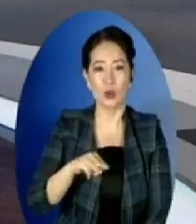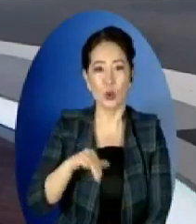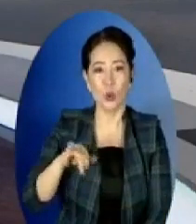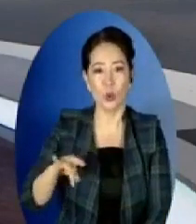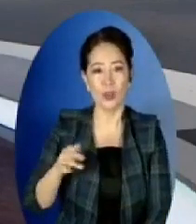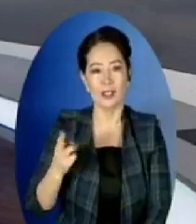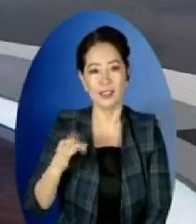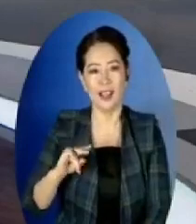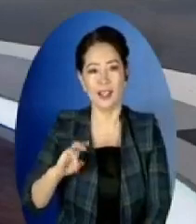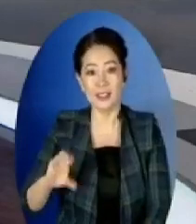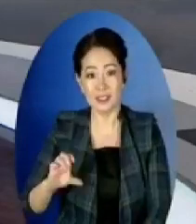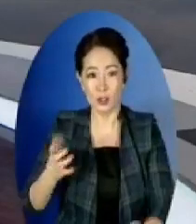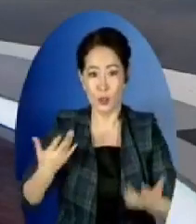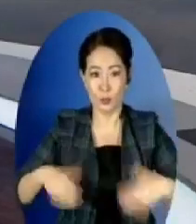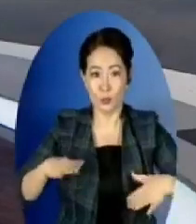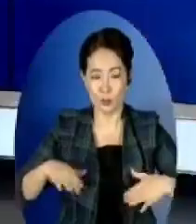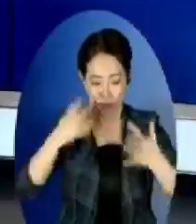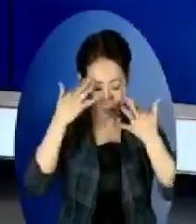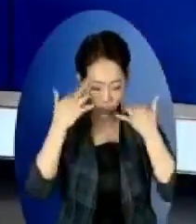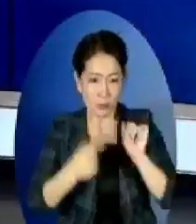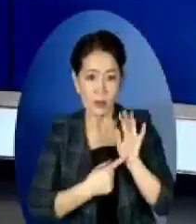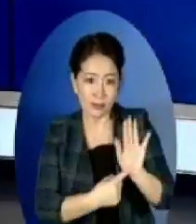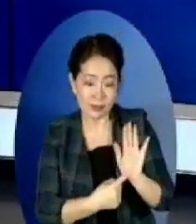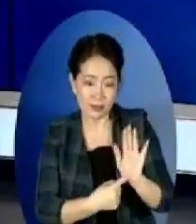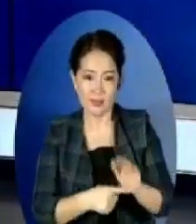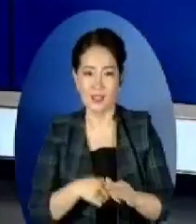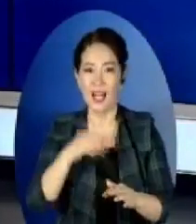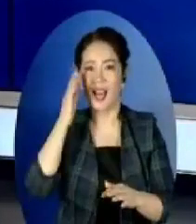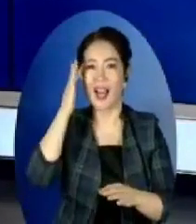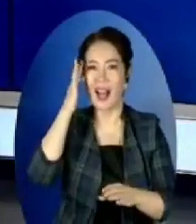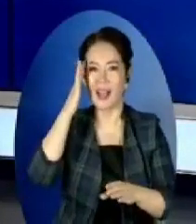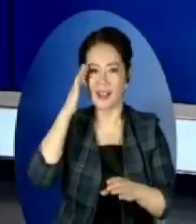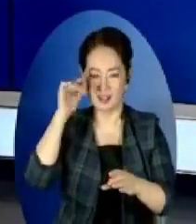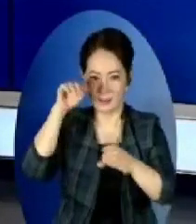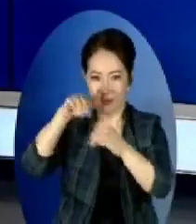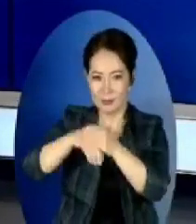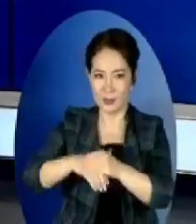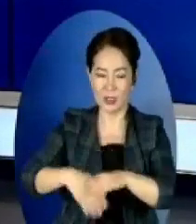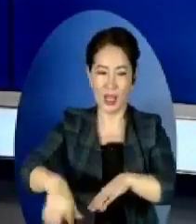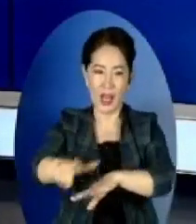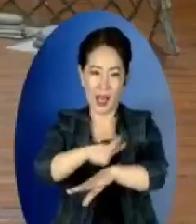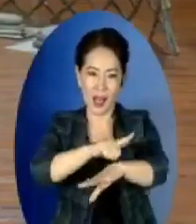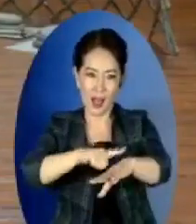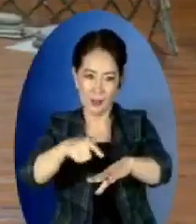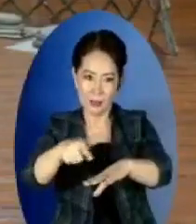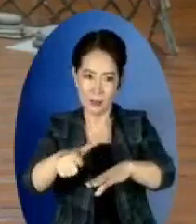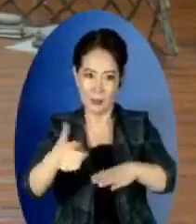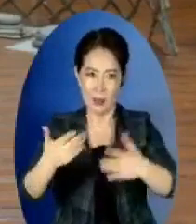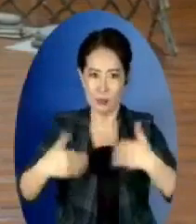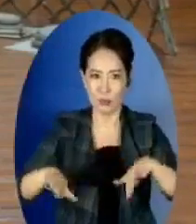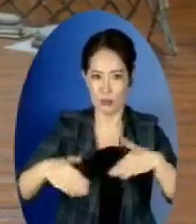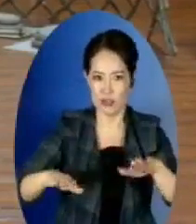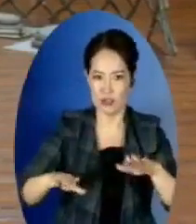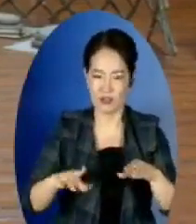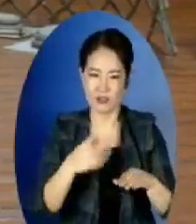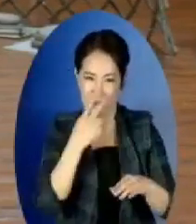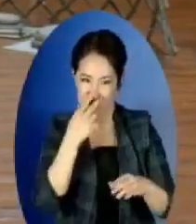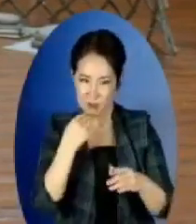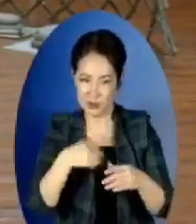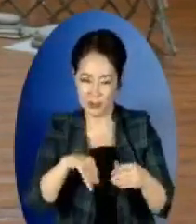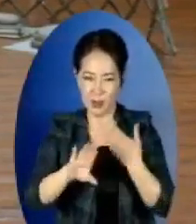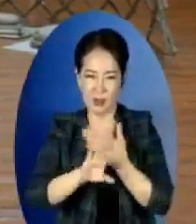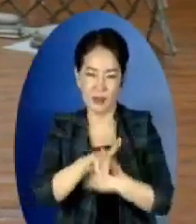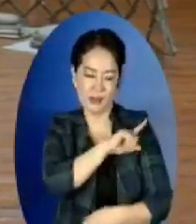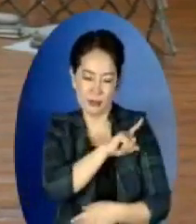зохион байгуулж эхэлсэн. За зарчмын хувьд баруунд өндөр хөгжсөн гудамжны бүжгийн тулаанаас санаа авсан нэг удаагийн тэмцээнд 10